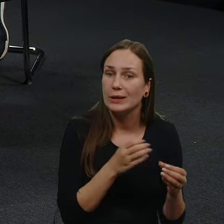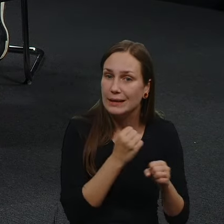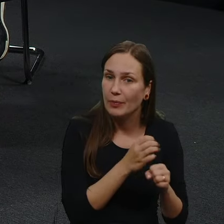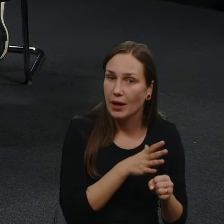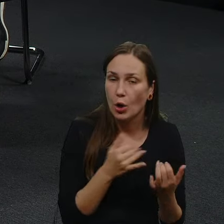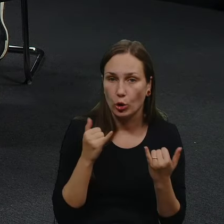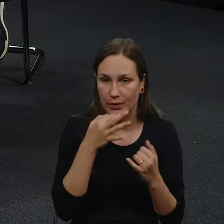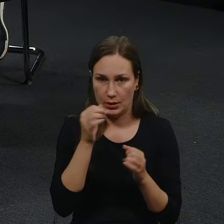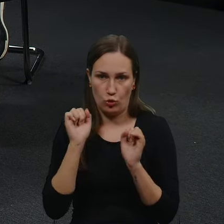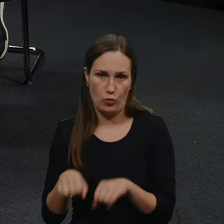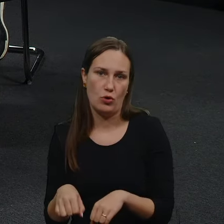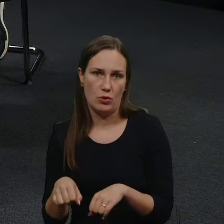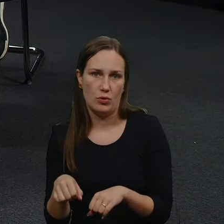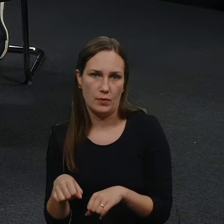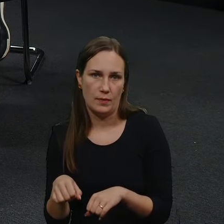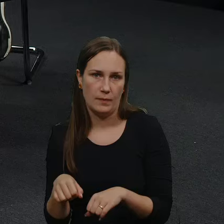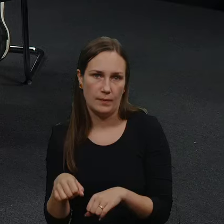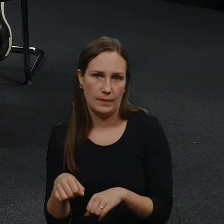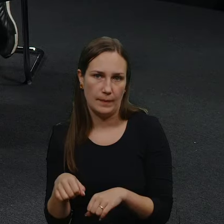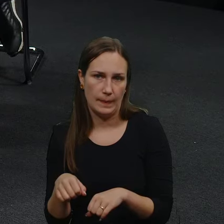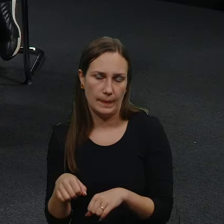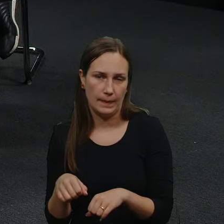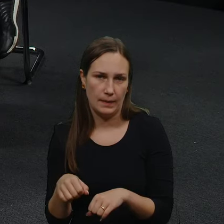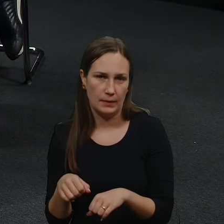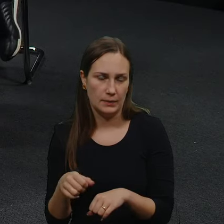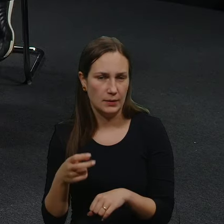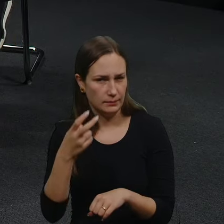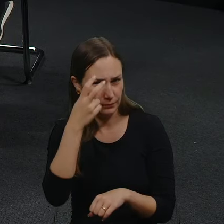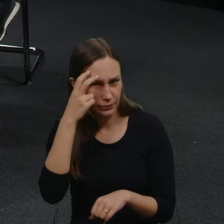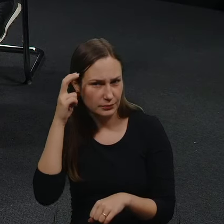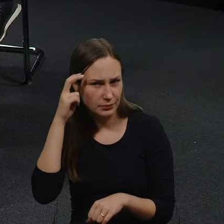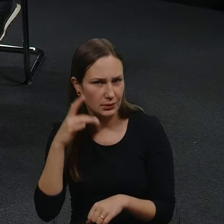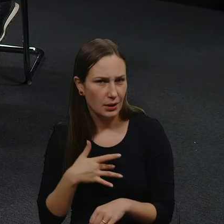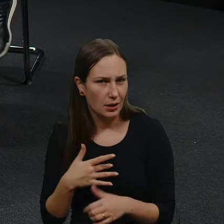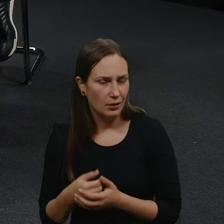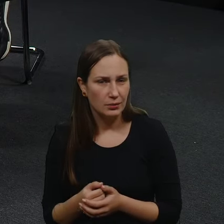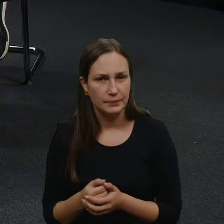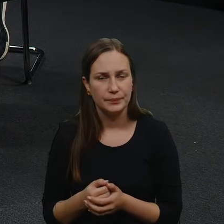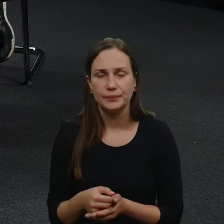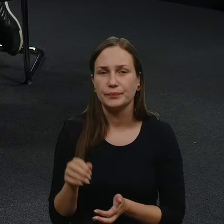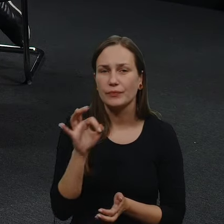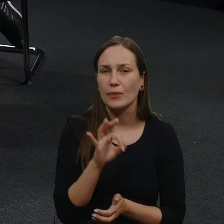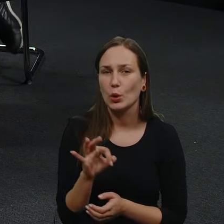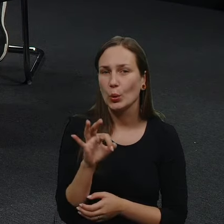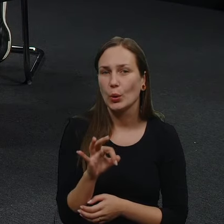ir sako, kad galėtų. Ar čia neveidmainiavimas yra šioks toks? Žinokit, jeigu kalbėti apie